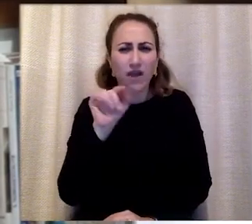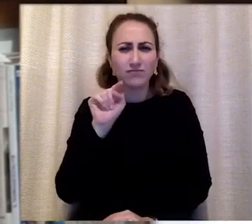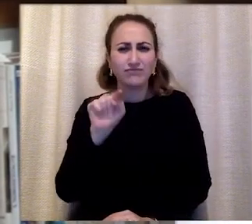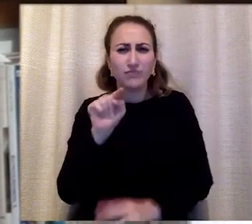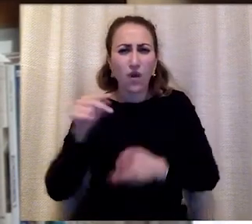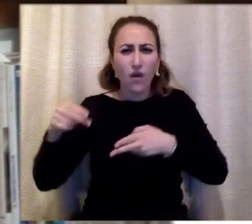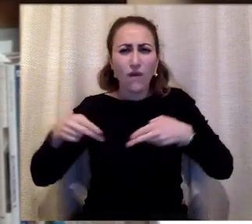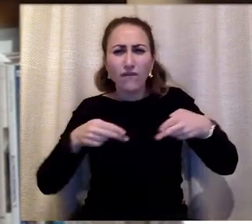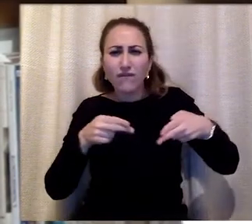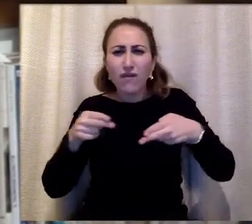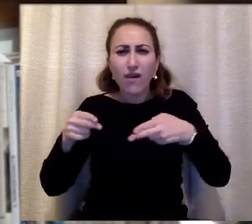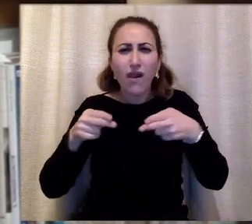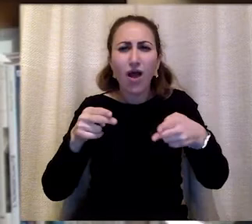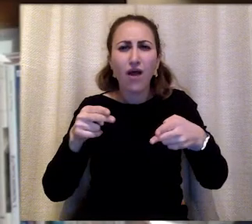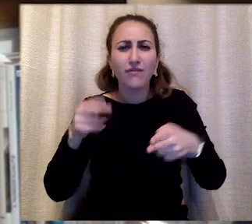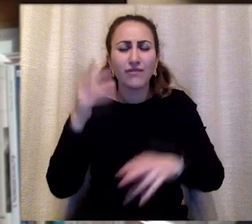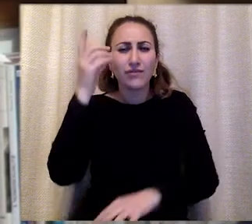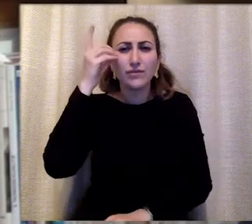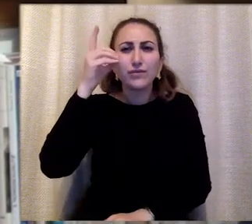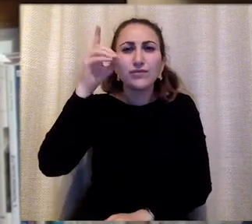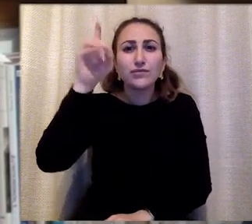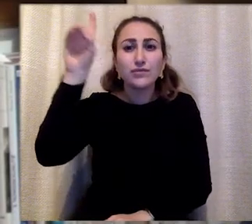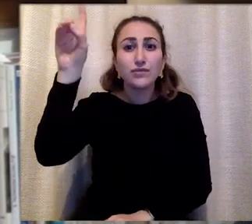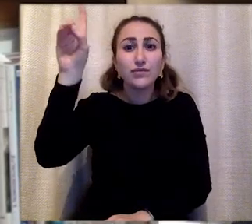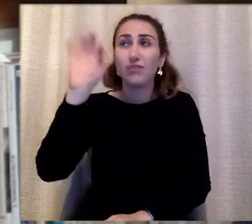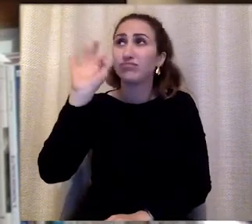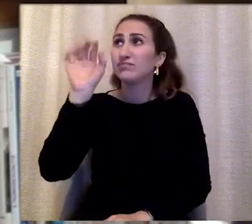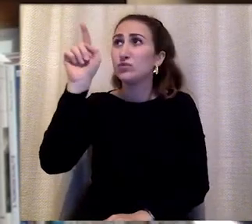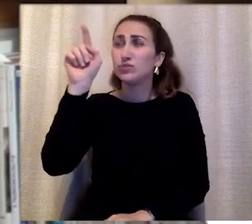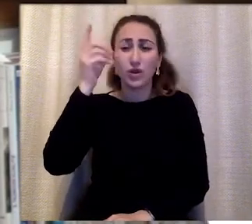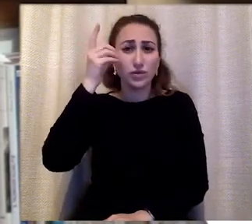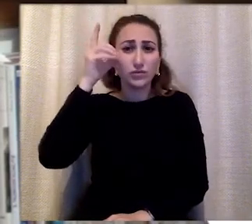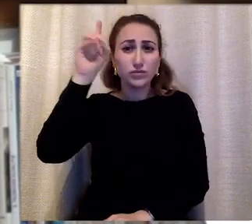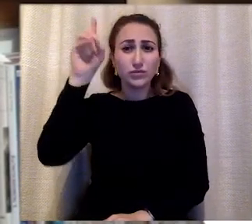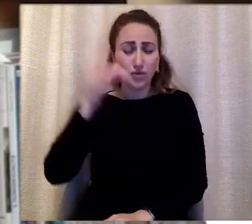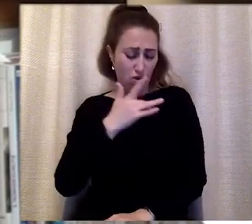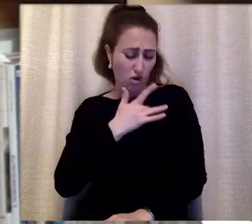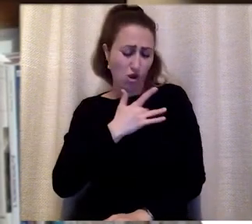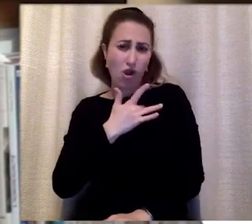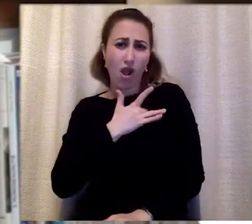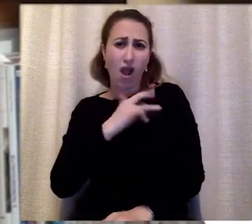qui sort du cœur de Dieu, et c'est le fleuve de l'amour de Dieu.